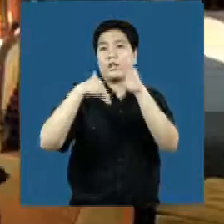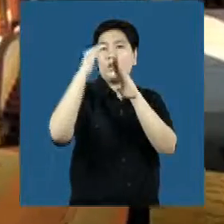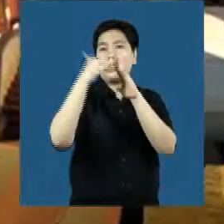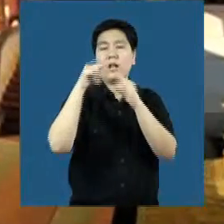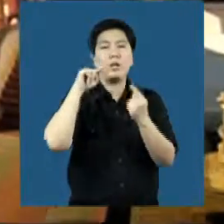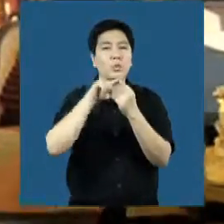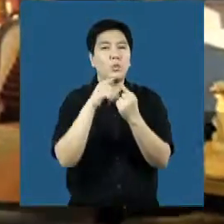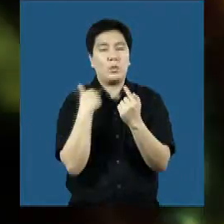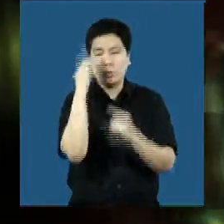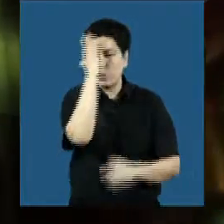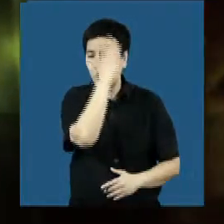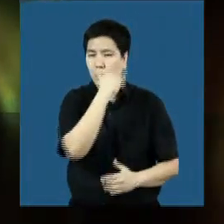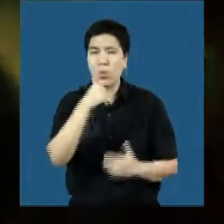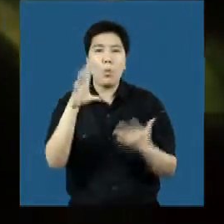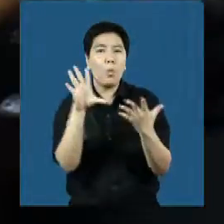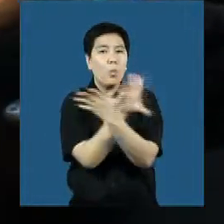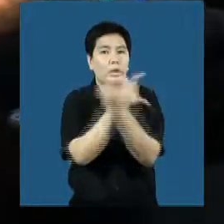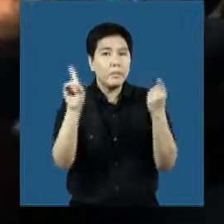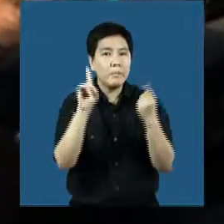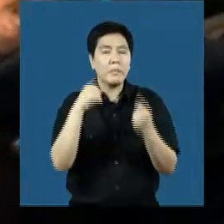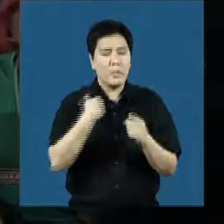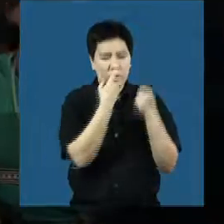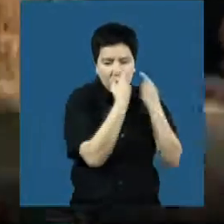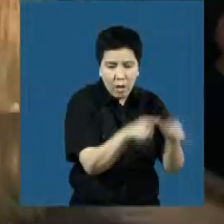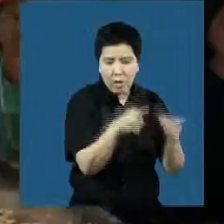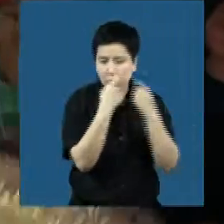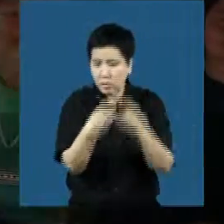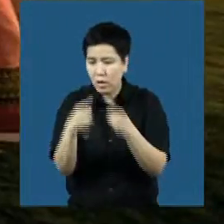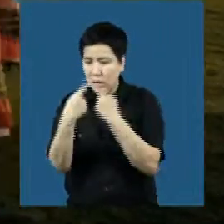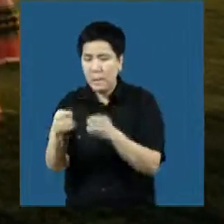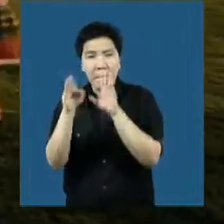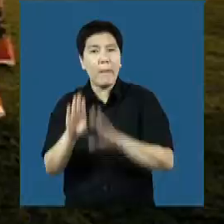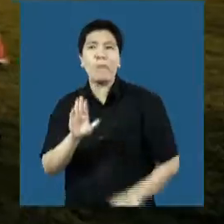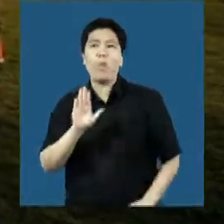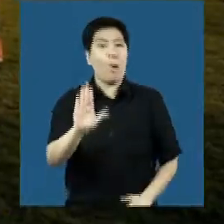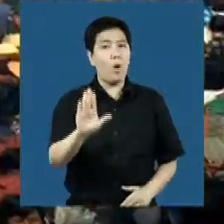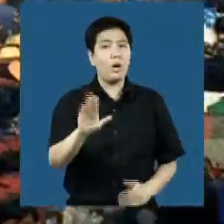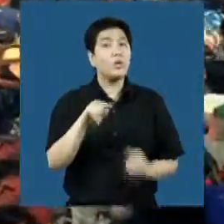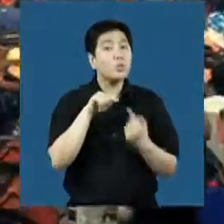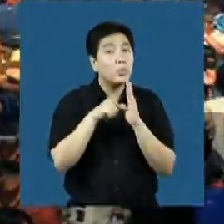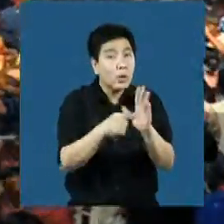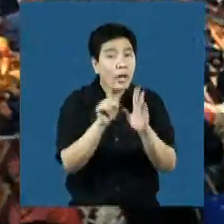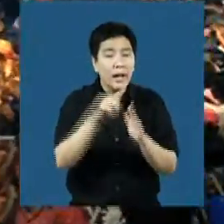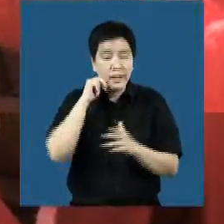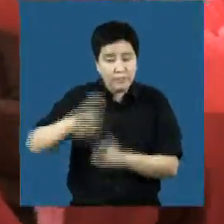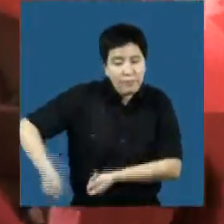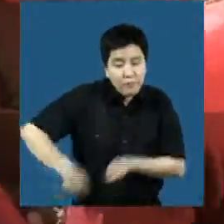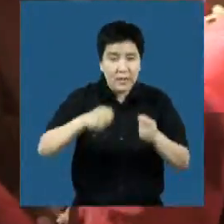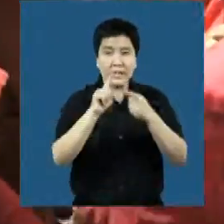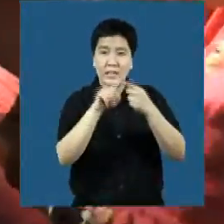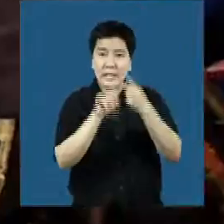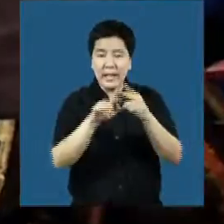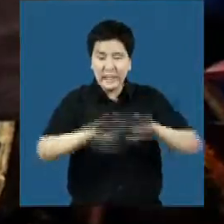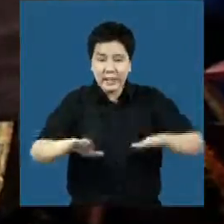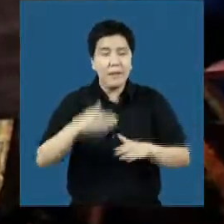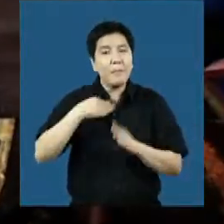คเหนือยังเป็นดินแดนที่งดงามด้วยประเพณีวัฒนธรรมอันหลากหลายที่มีเอกลักษณ์เฉพาะตัวเช่นงานสงกรานต์ที่โด่งดังห